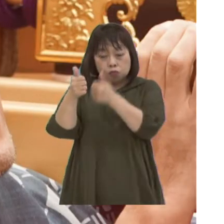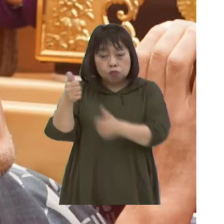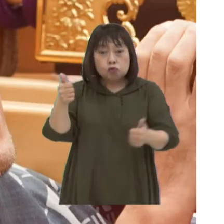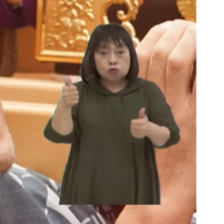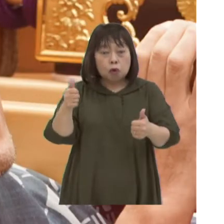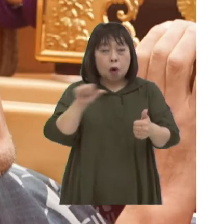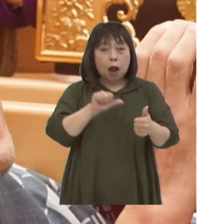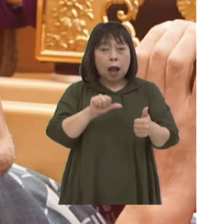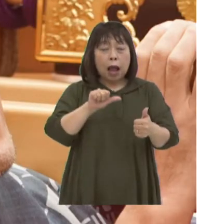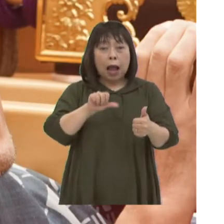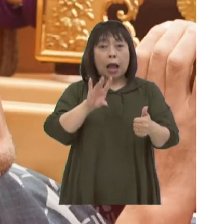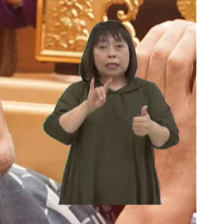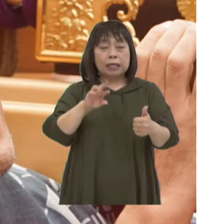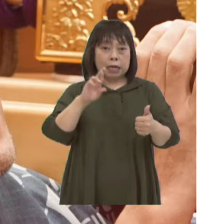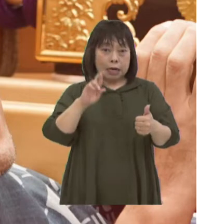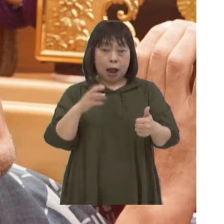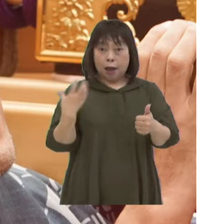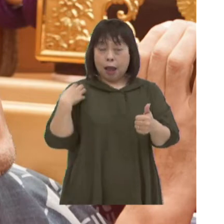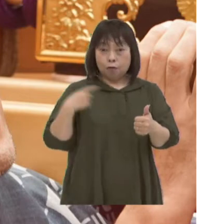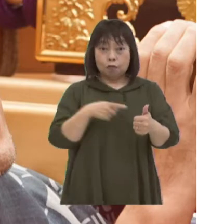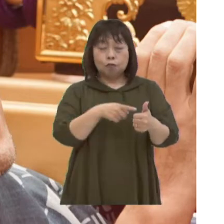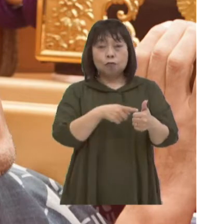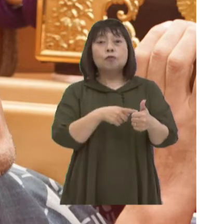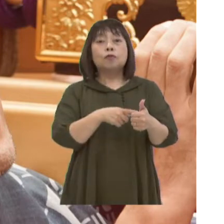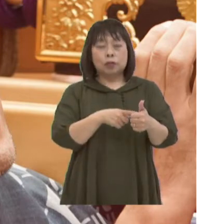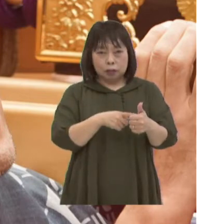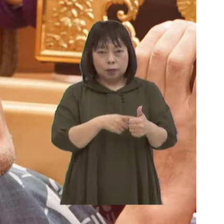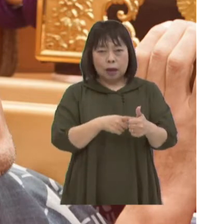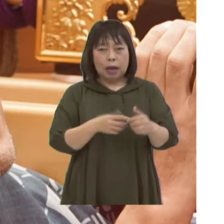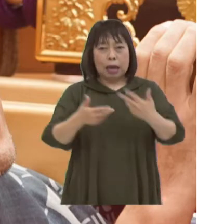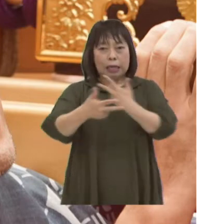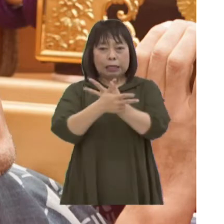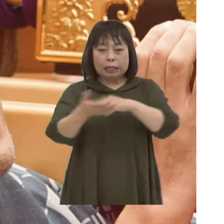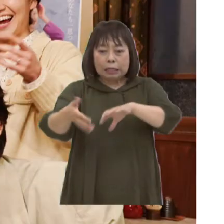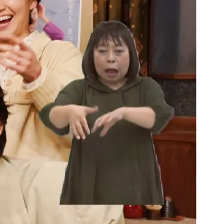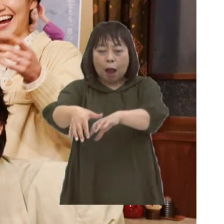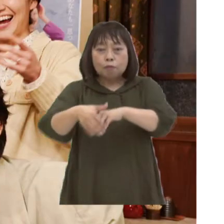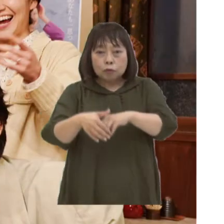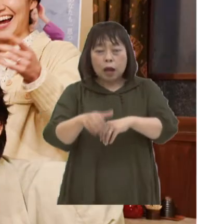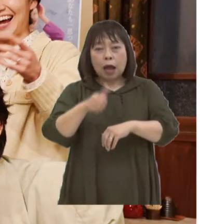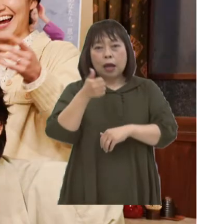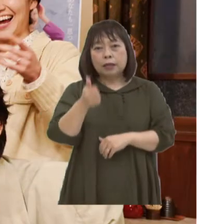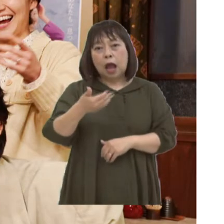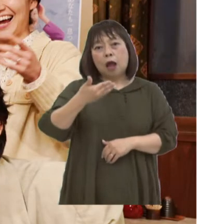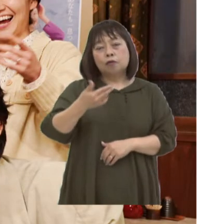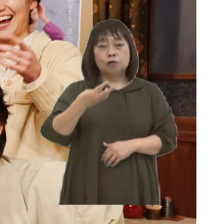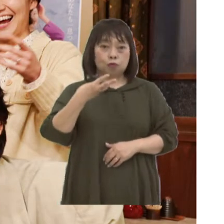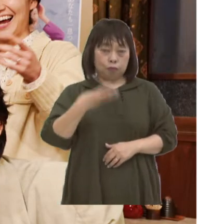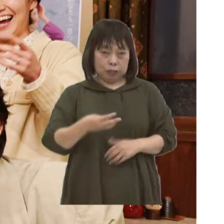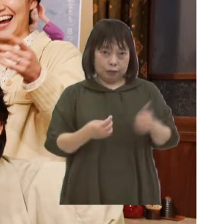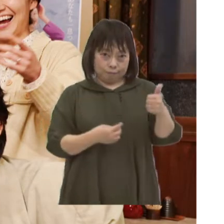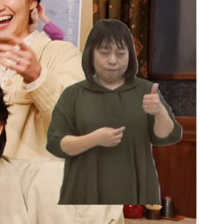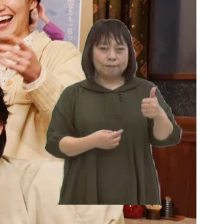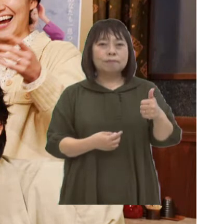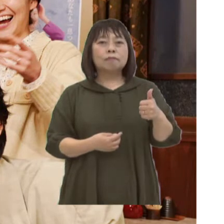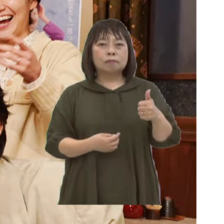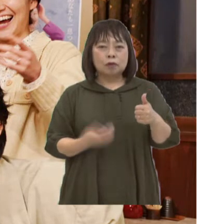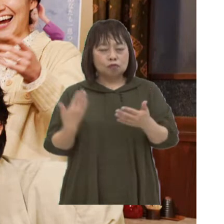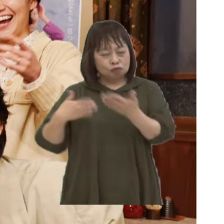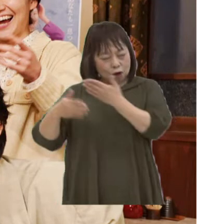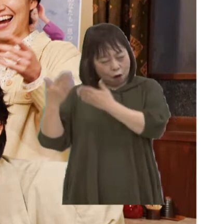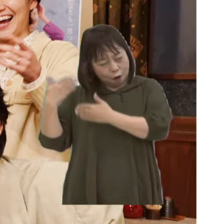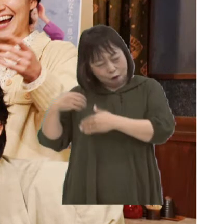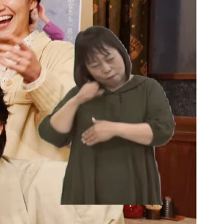はエキセントリックな才能を発揮する北村匠海、 古き良き時代の物語にとどまら